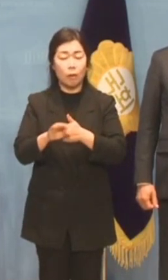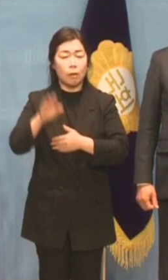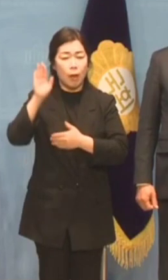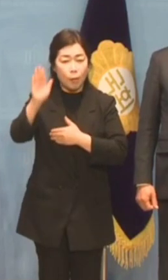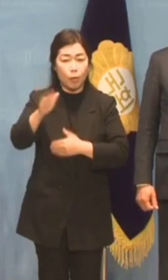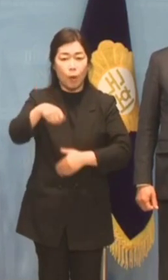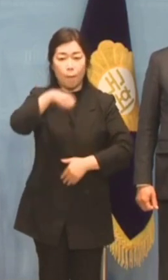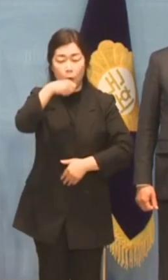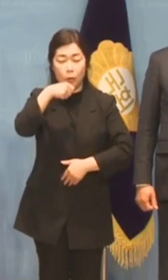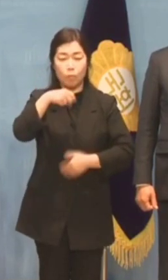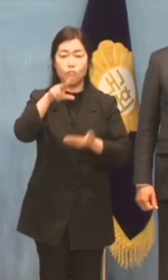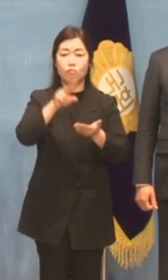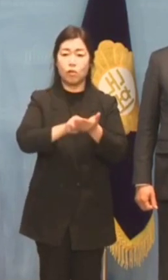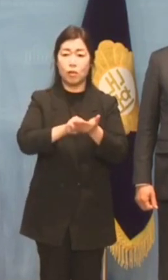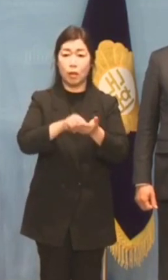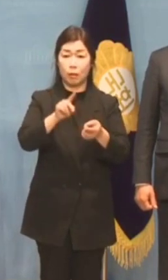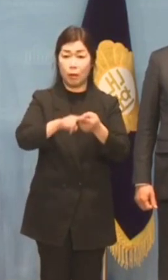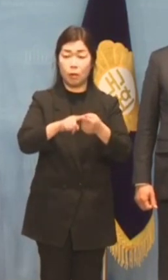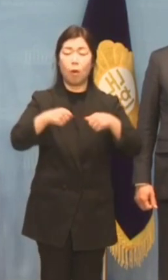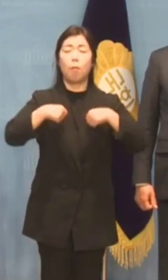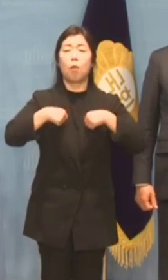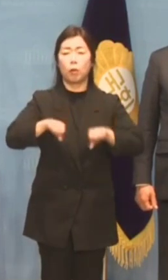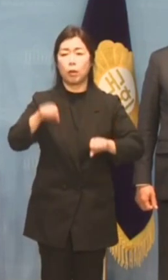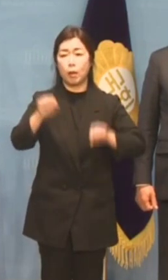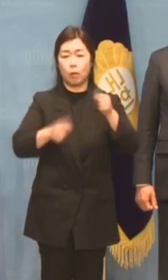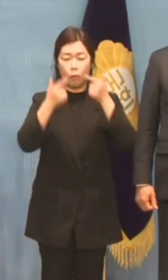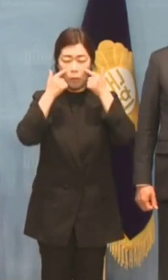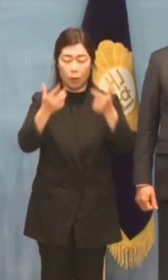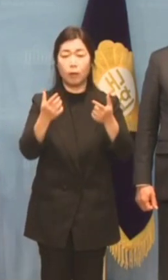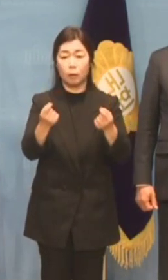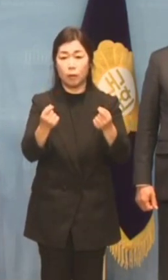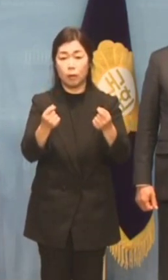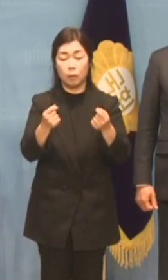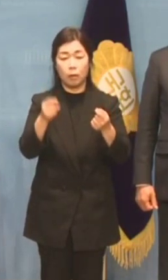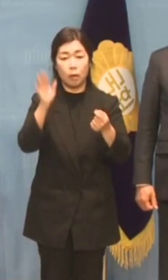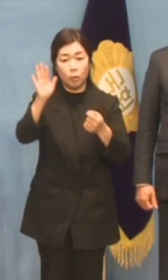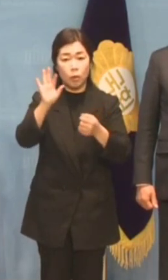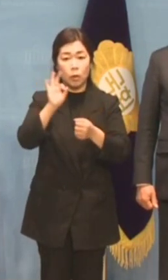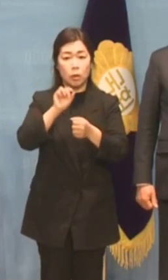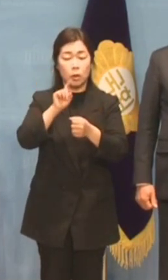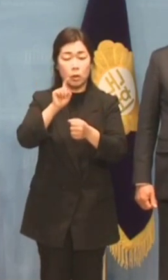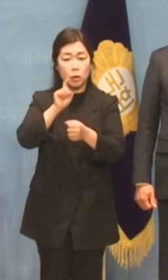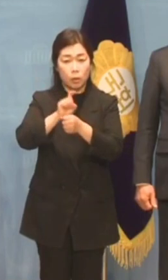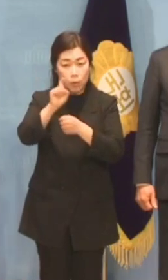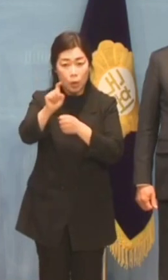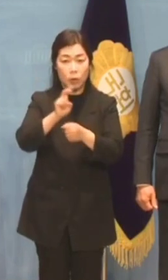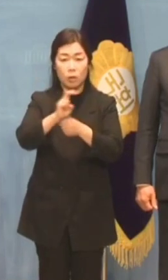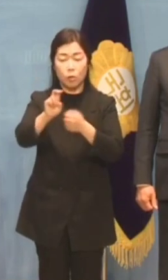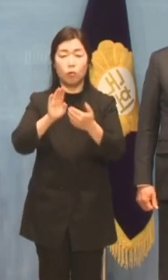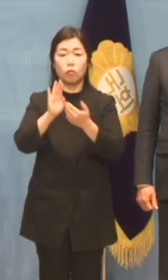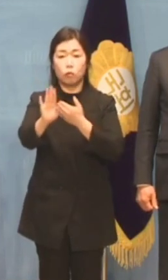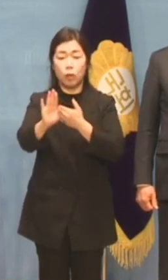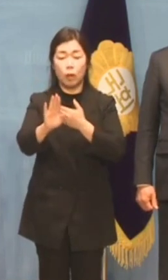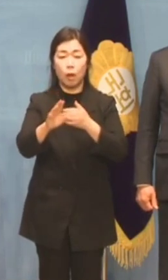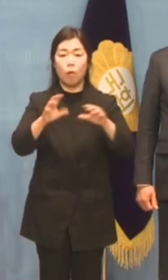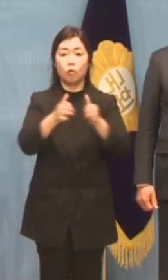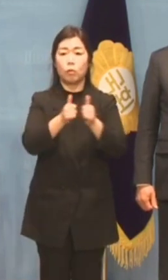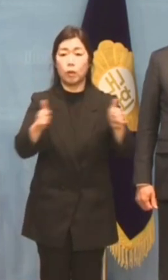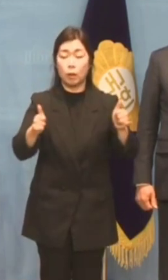앞으로 식량 안보를 포기하는 행위다. 10년, 20년 후에 우리 국민들에게